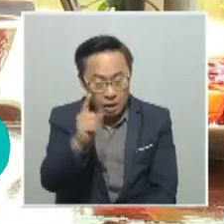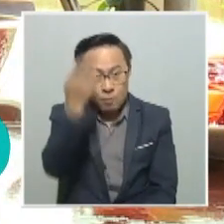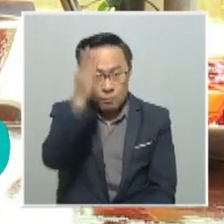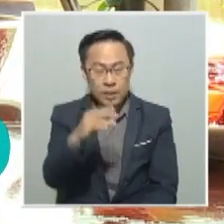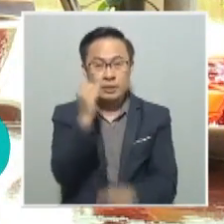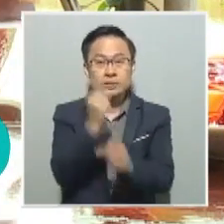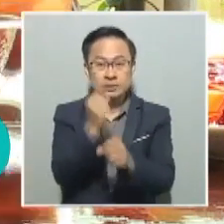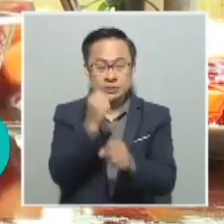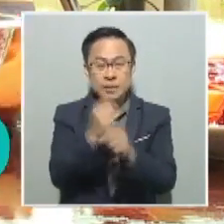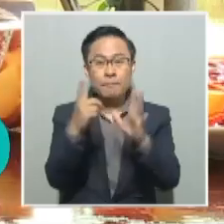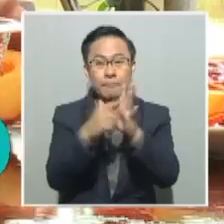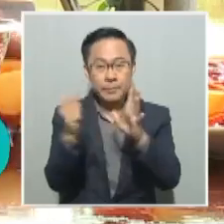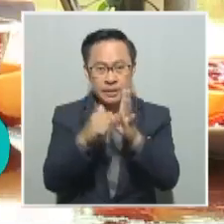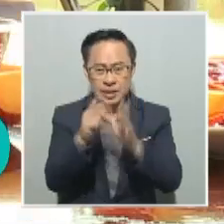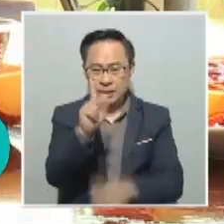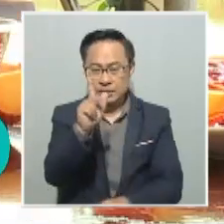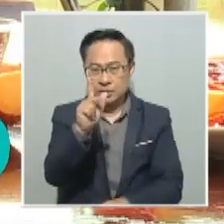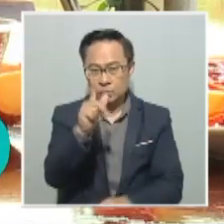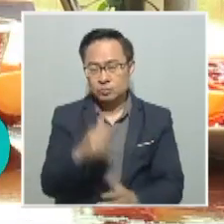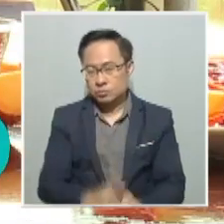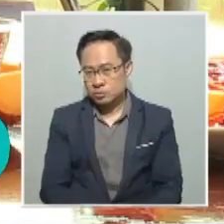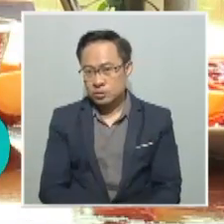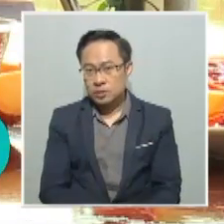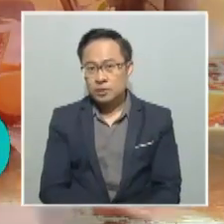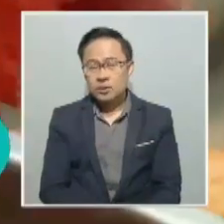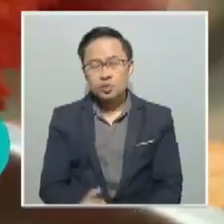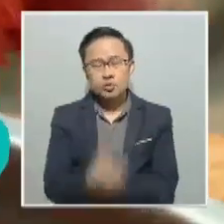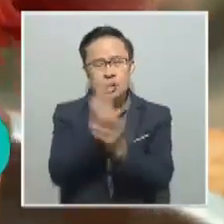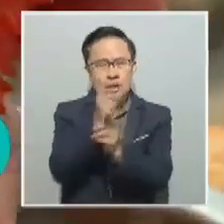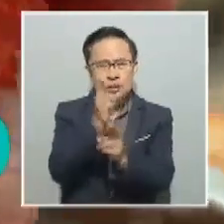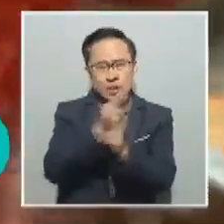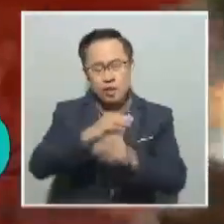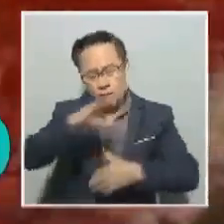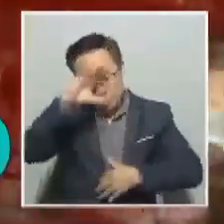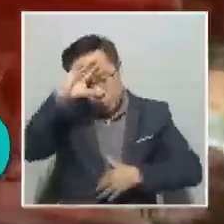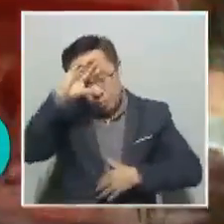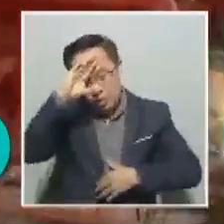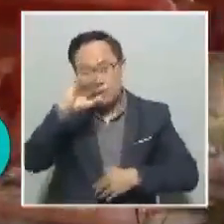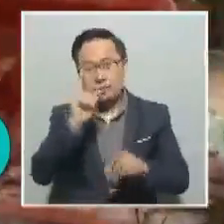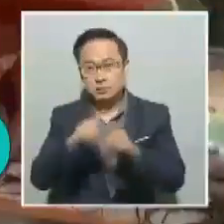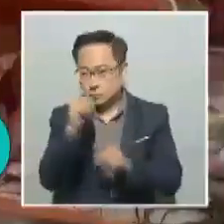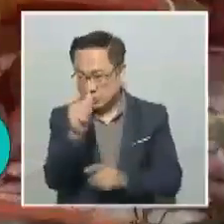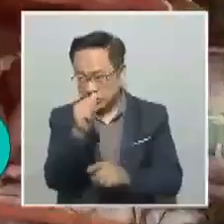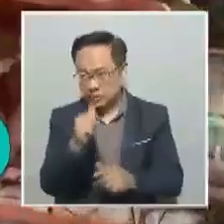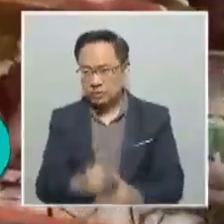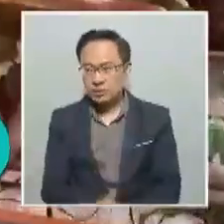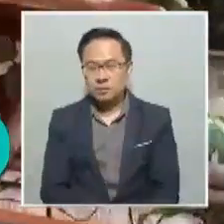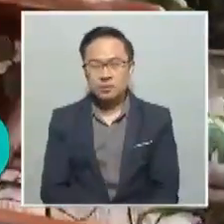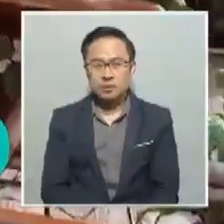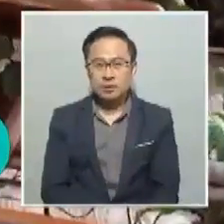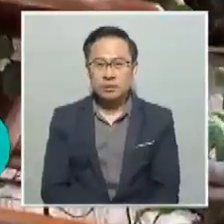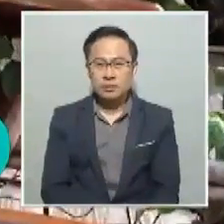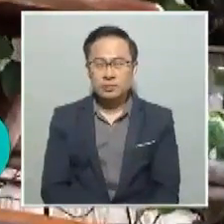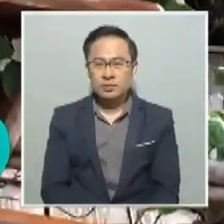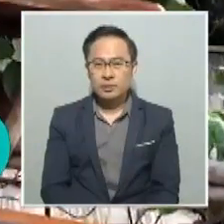ำเป็นยาเขียวถอนพิษชะงัดเขียวยังเหมาะส